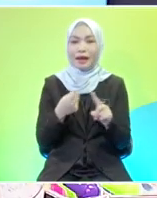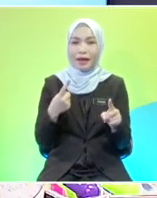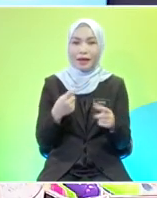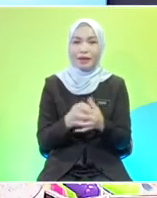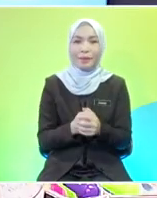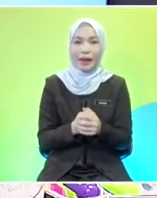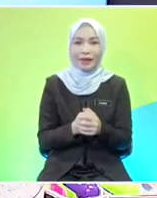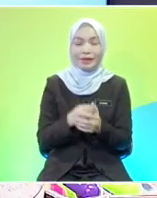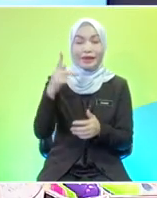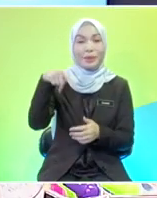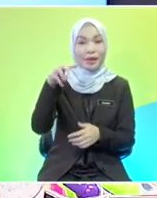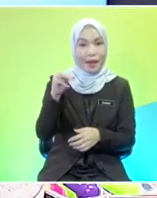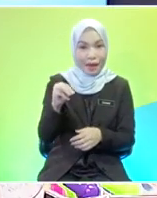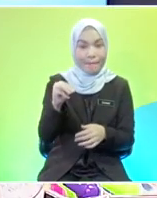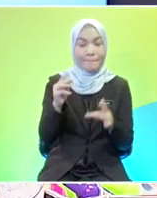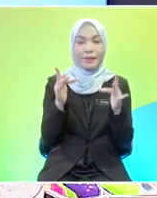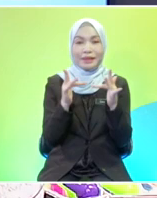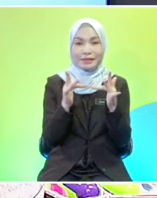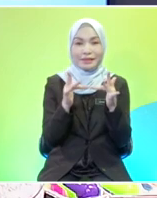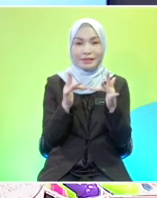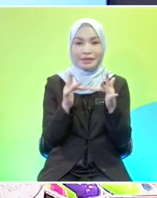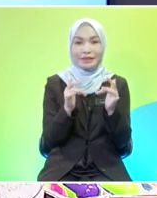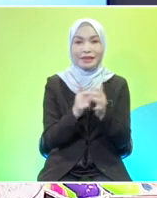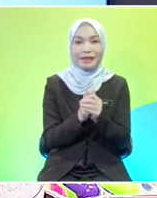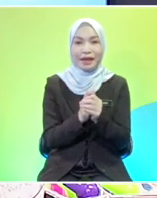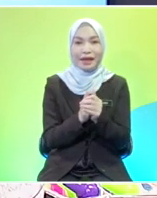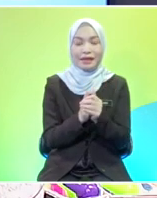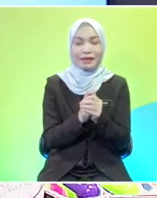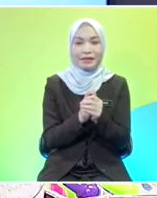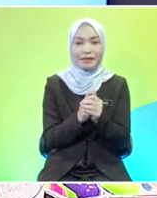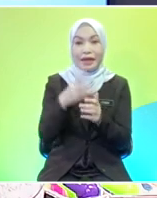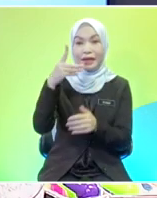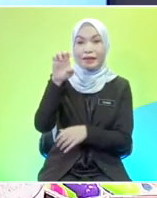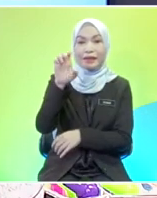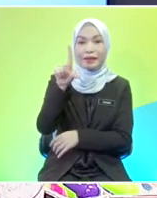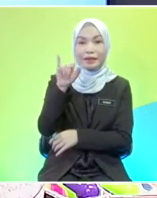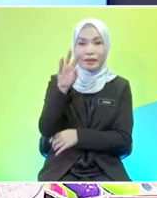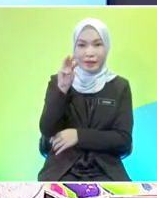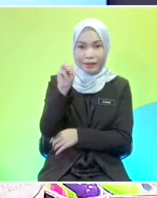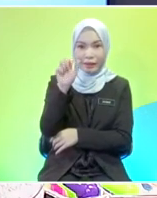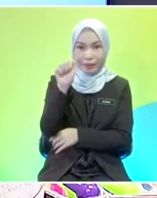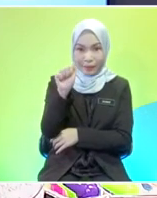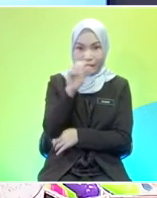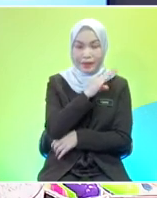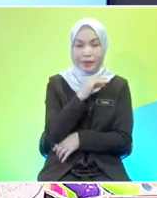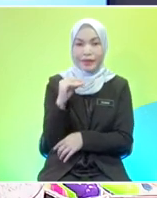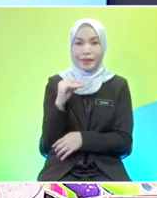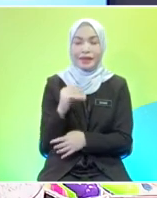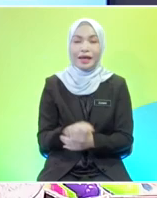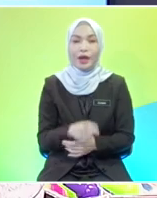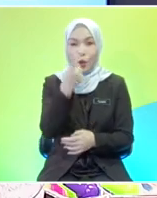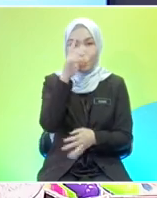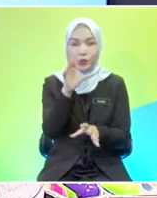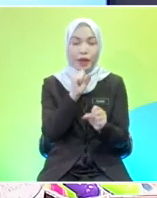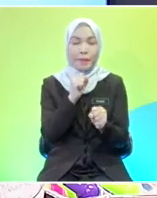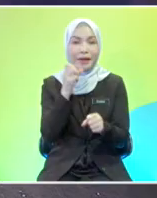satu belantai itu belantara Jadi kita mulai layar tersebut untuk dapatkan maklumat yang lebih